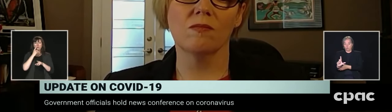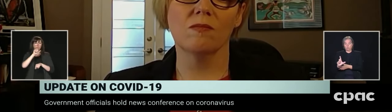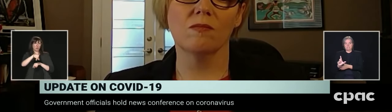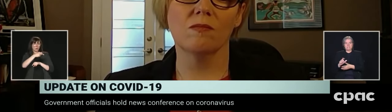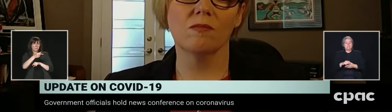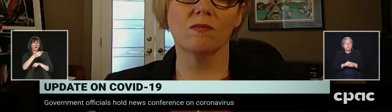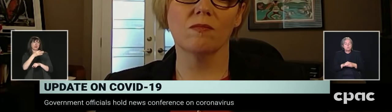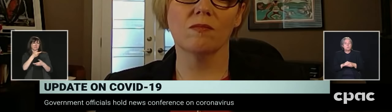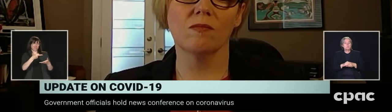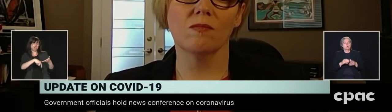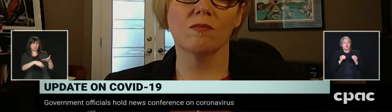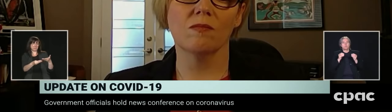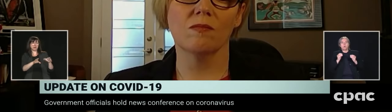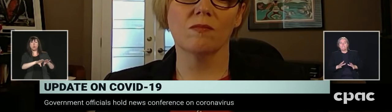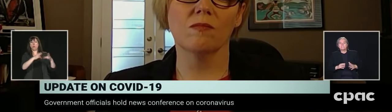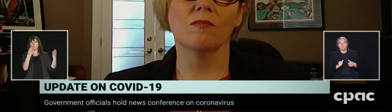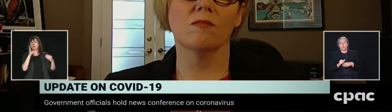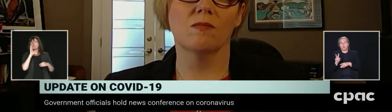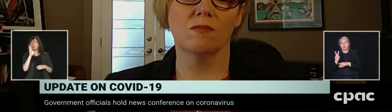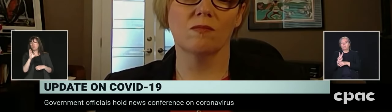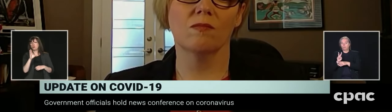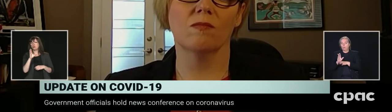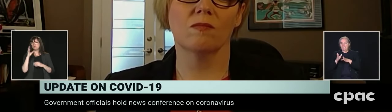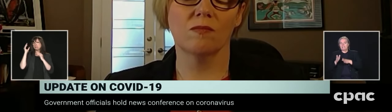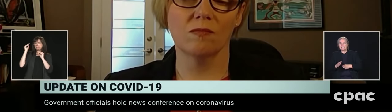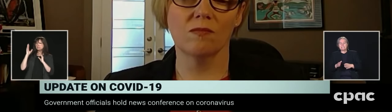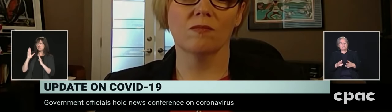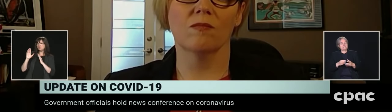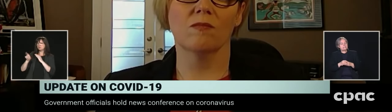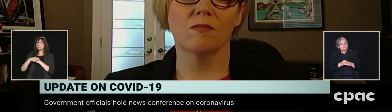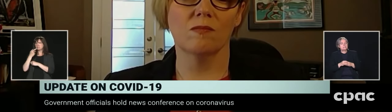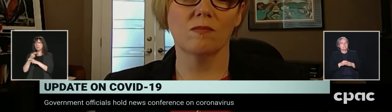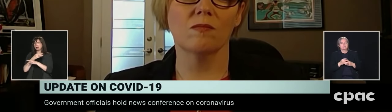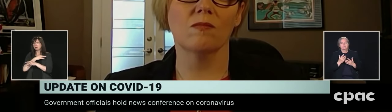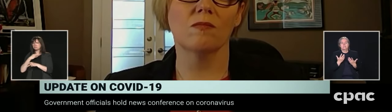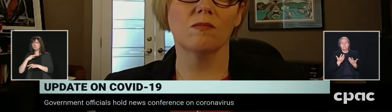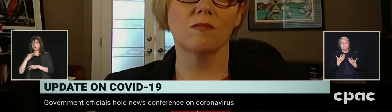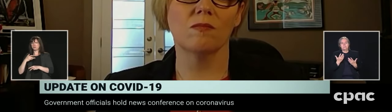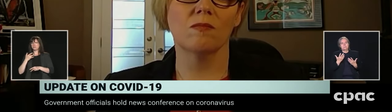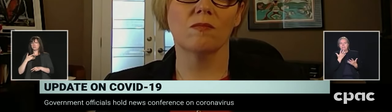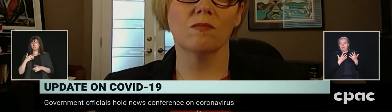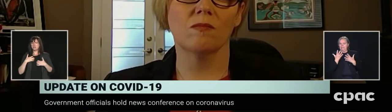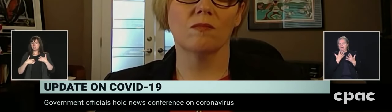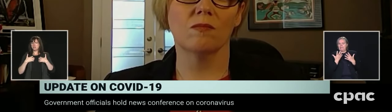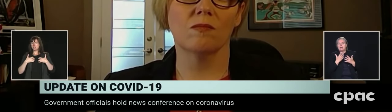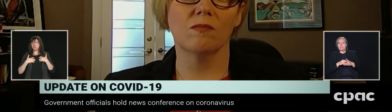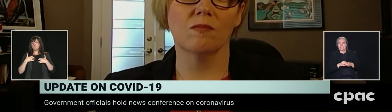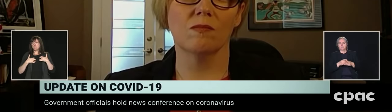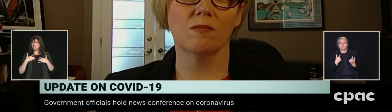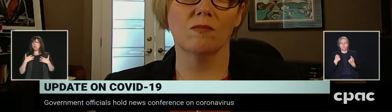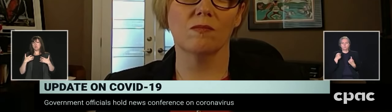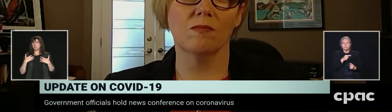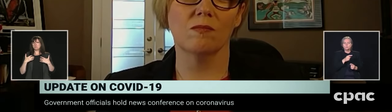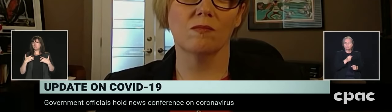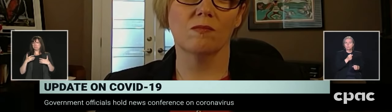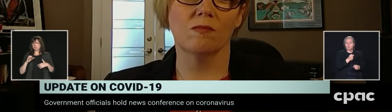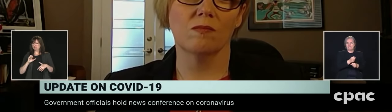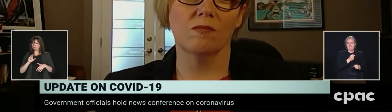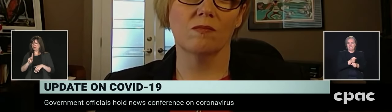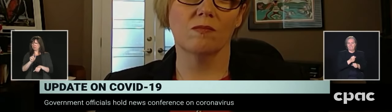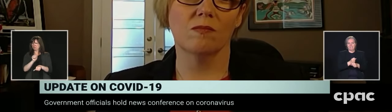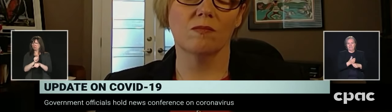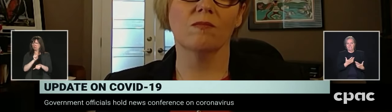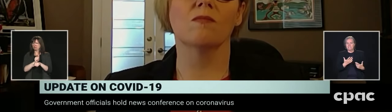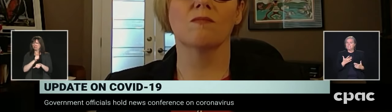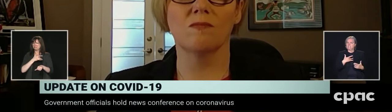éducatrices de garderie qui estiment que leur retour au travail serait une menace à leur sécurité